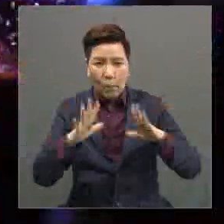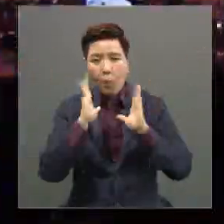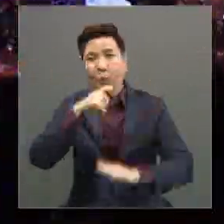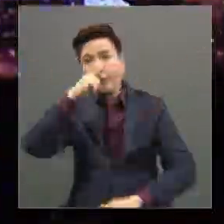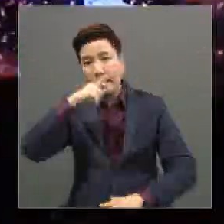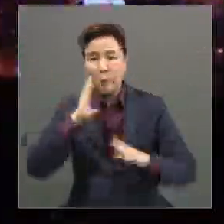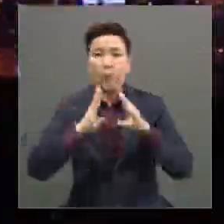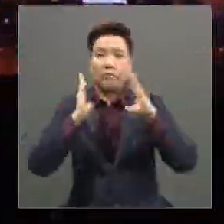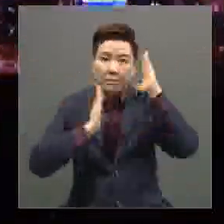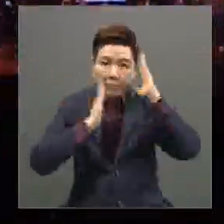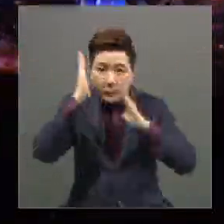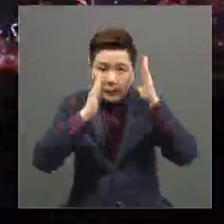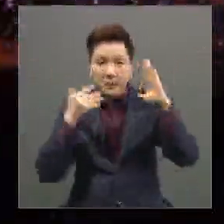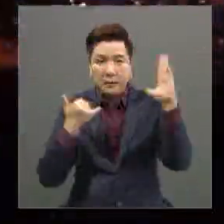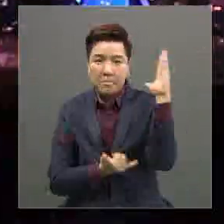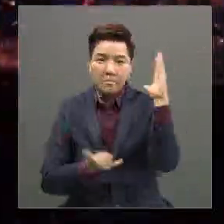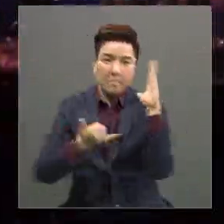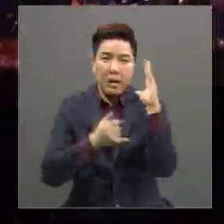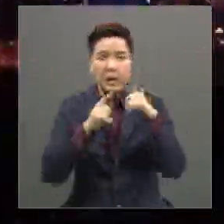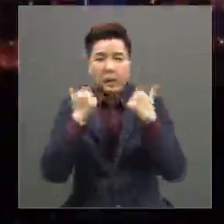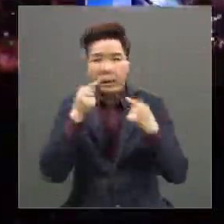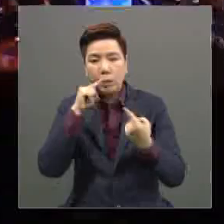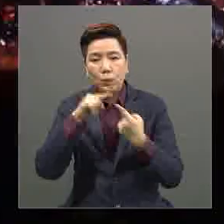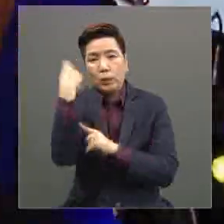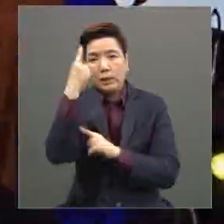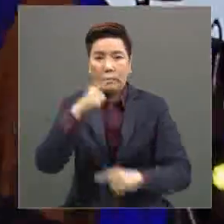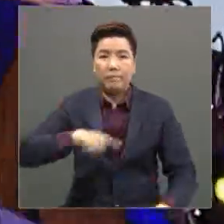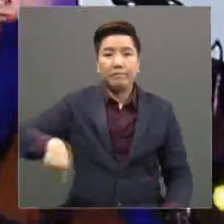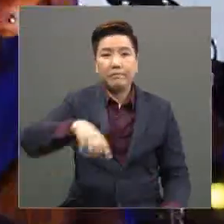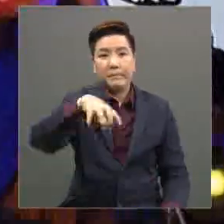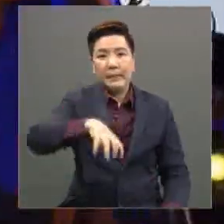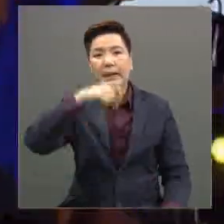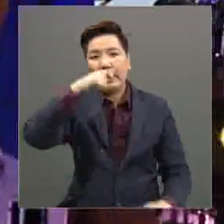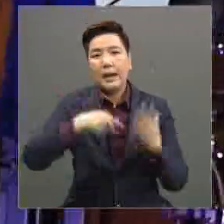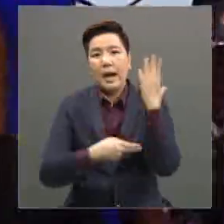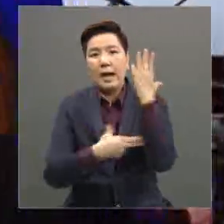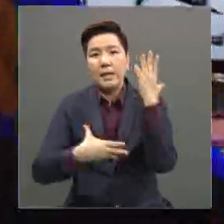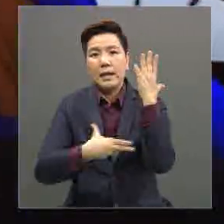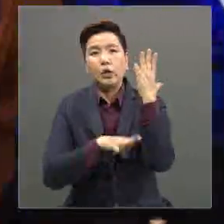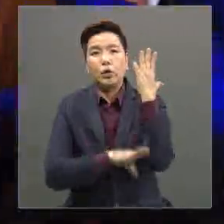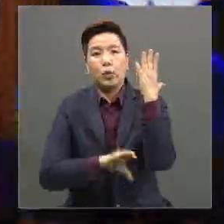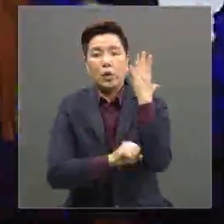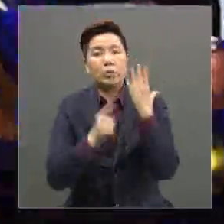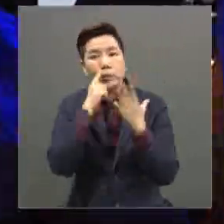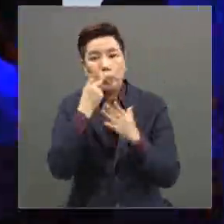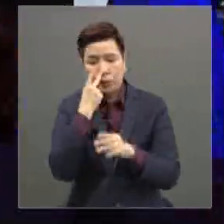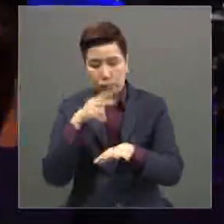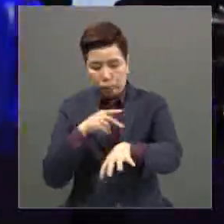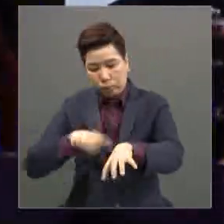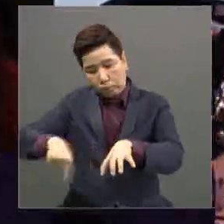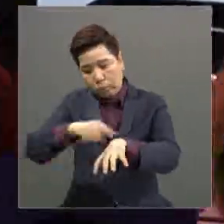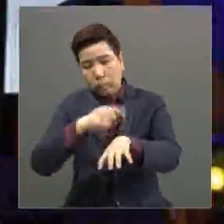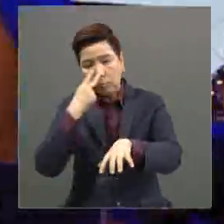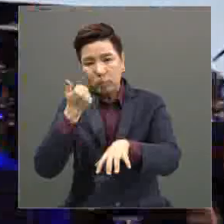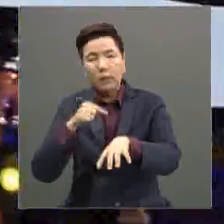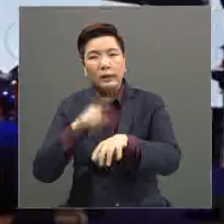างชาติโดยเฉพาะชาวมาเลเซียครับให้เดินทางมาท่องเที่ยวในเมืองหาดใหญ่อานุ่มสงขลาอย่างคุณเป็นไงดูบรรยากาศ